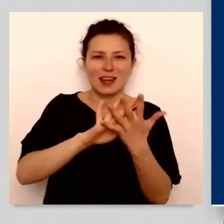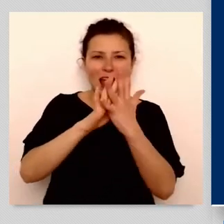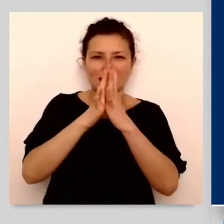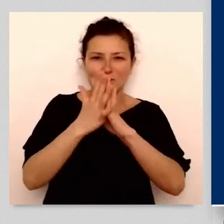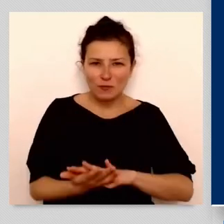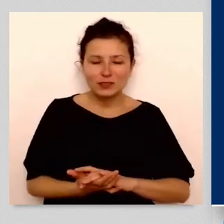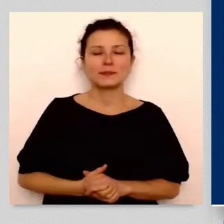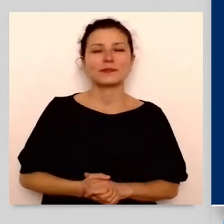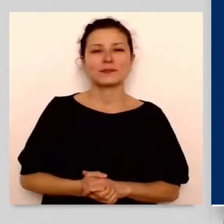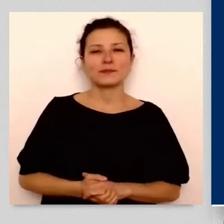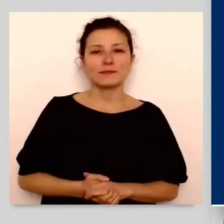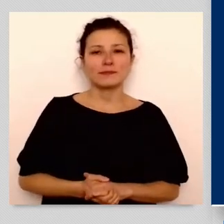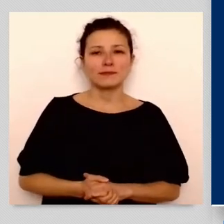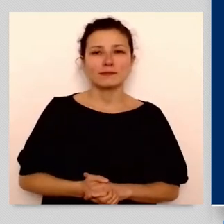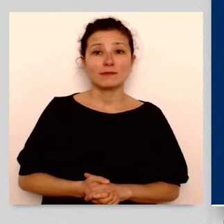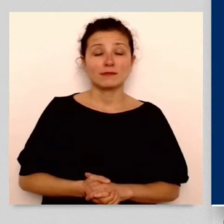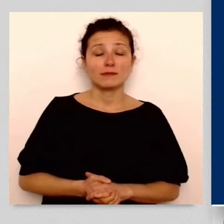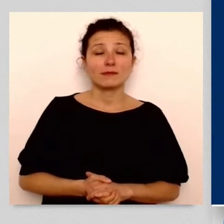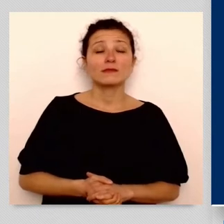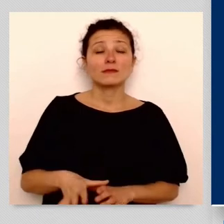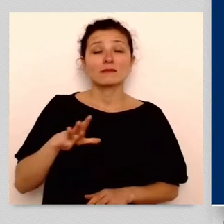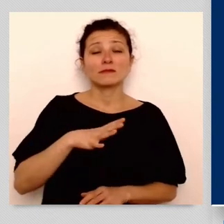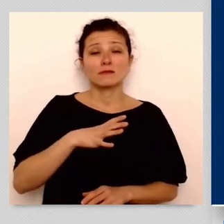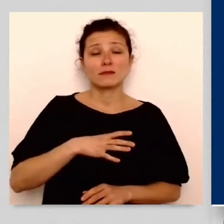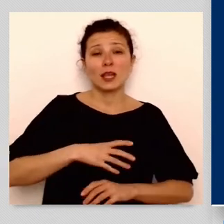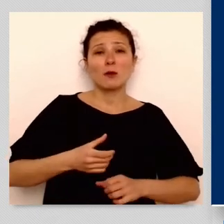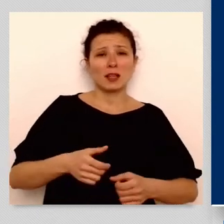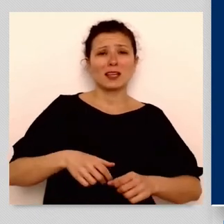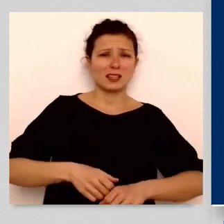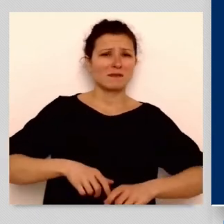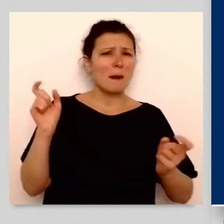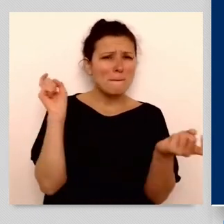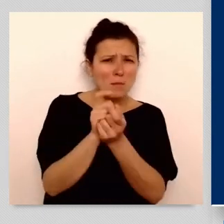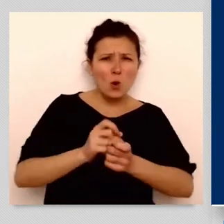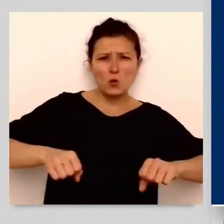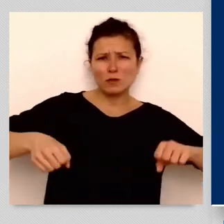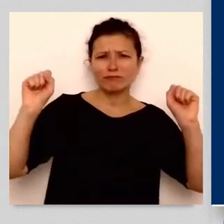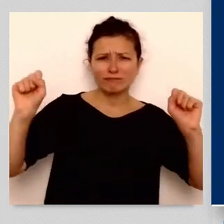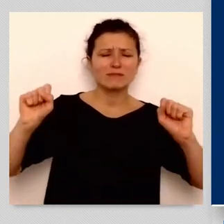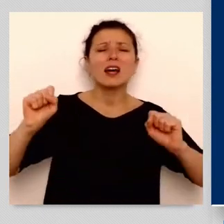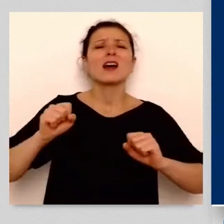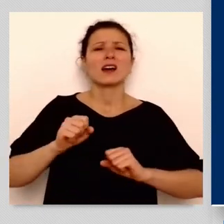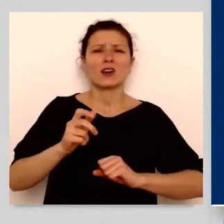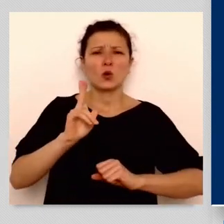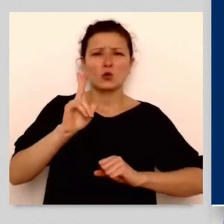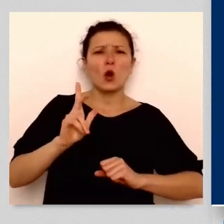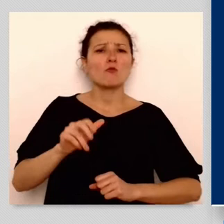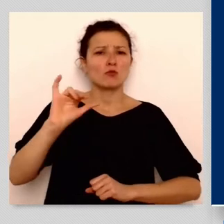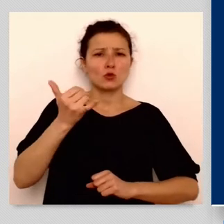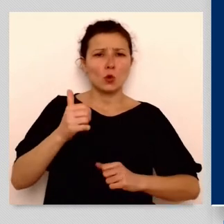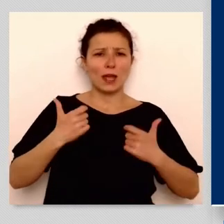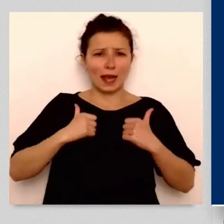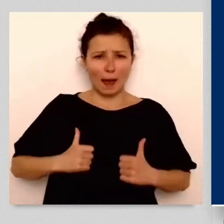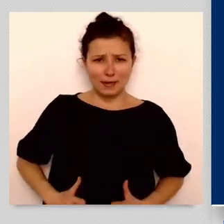no, ten bunt żółtych kamizelek, który wybuchł, jest takim memento, zresztą nie tylko dla Francuzów, on jest przywoływany jako właśnie taki